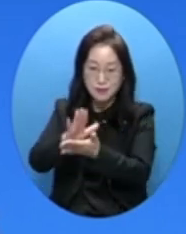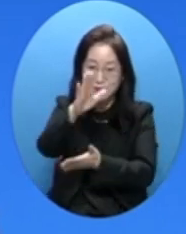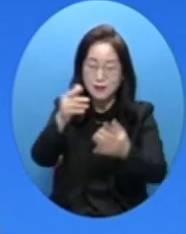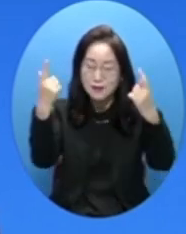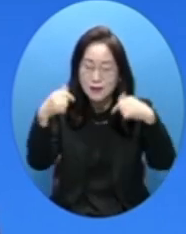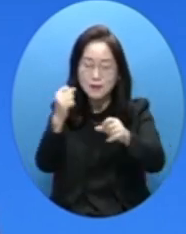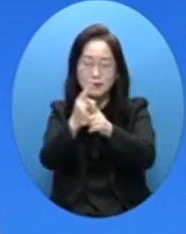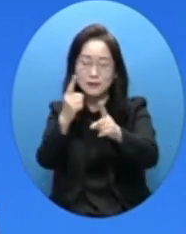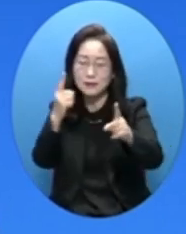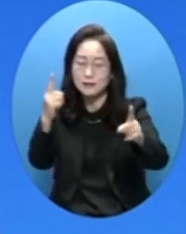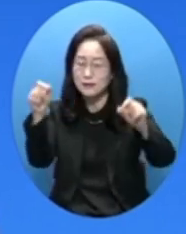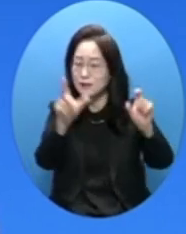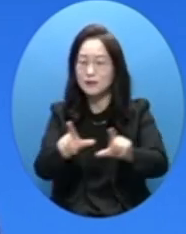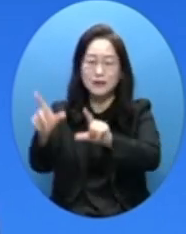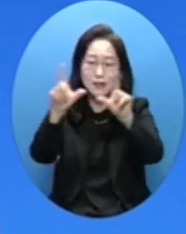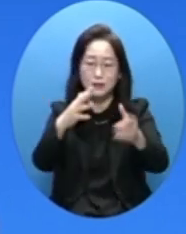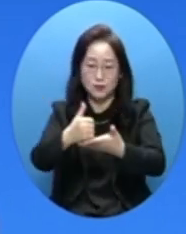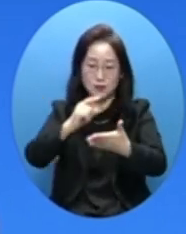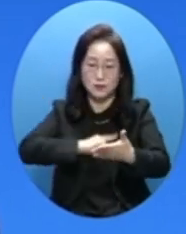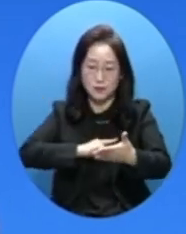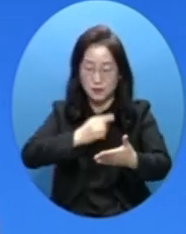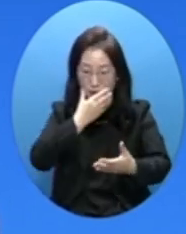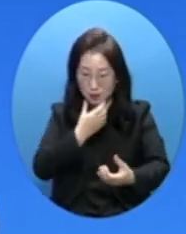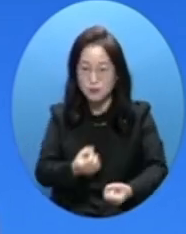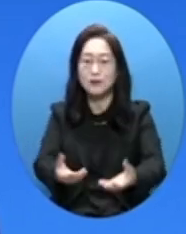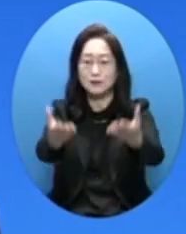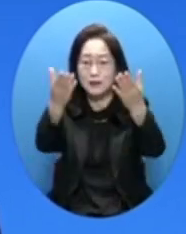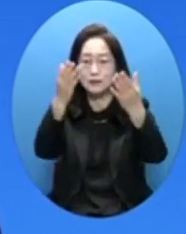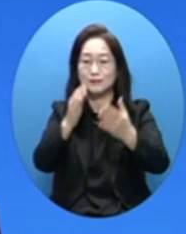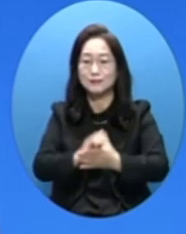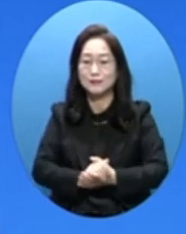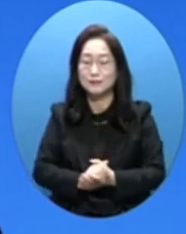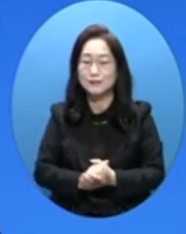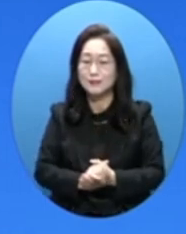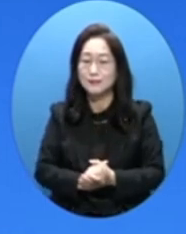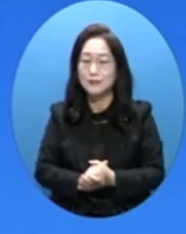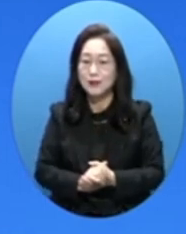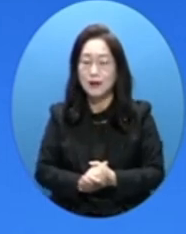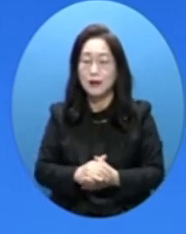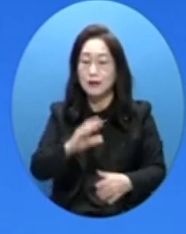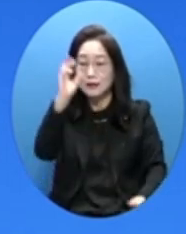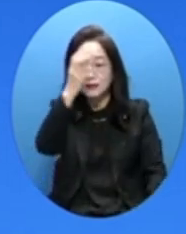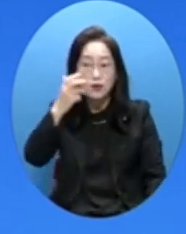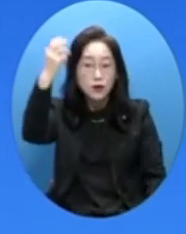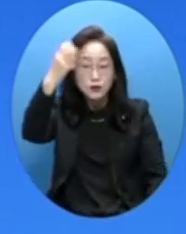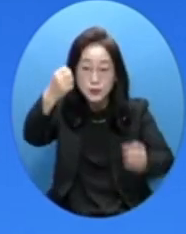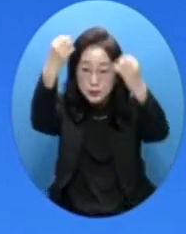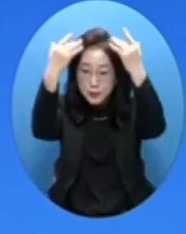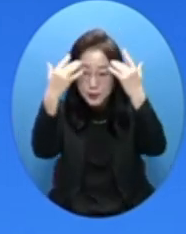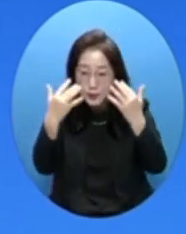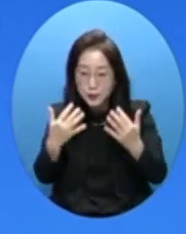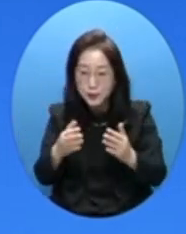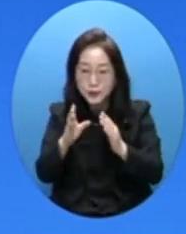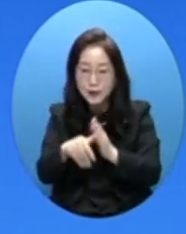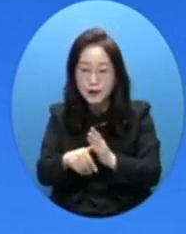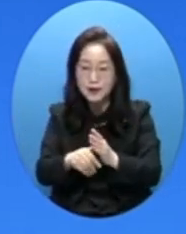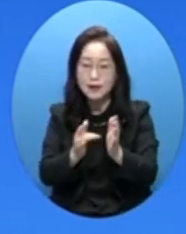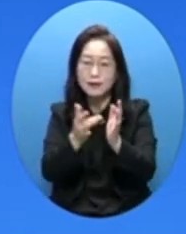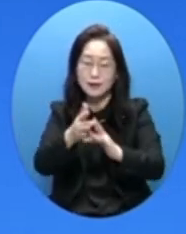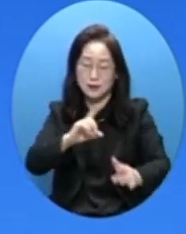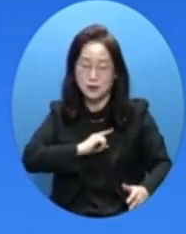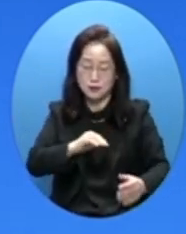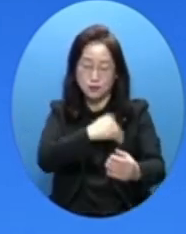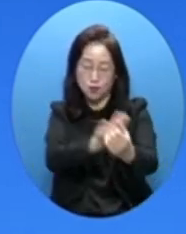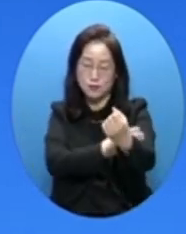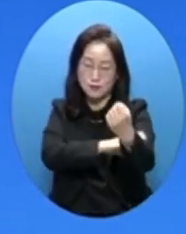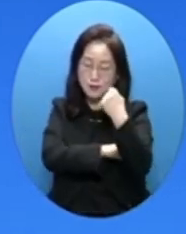승리의 삶을 살아가는 여러분 모두가 되시기를 주님의 이름으로 축원합니다. 성령이 말 때 우리가 예수님 이름의 권세를 갖게 되고 성령이